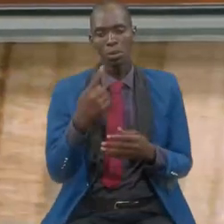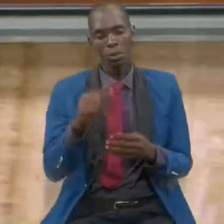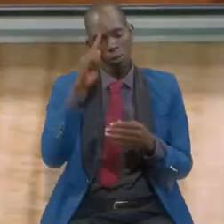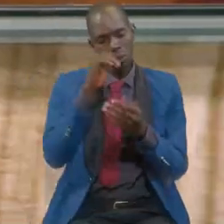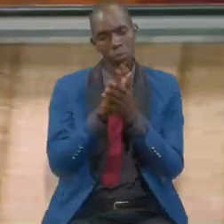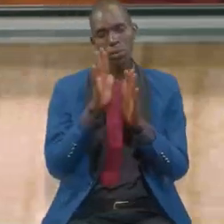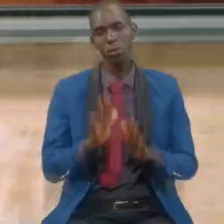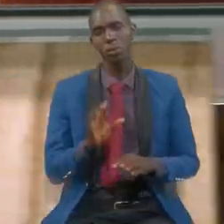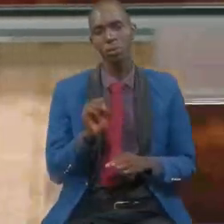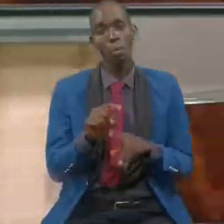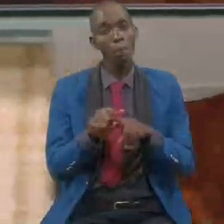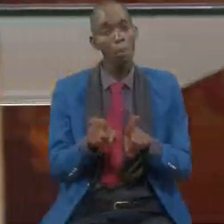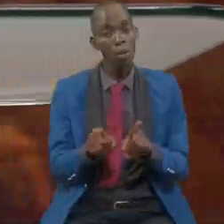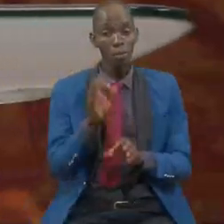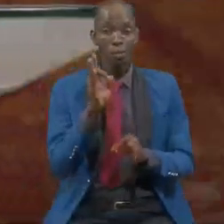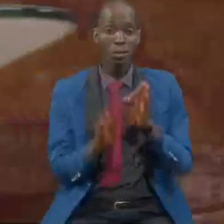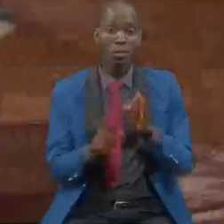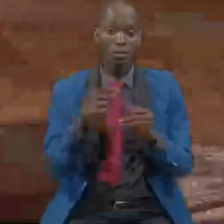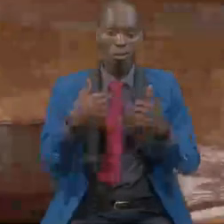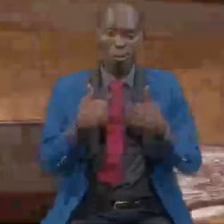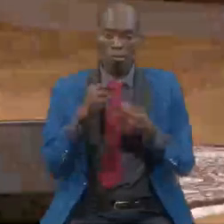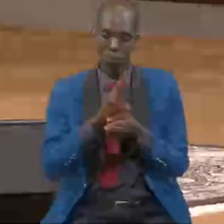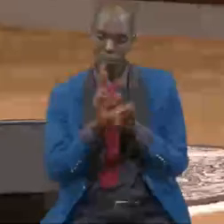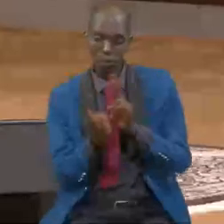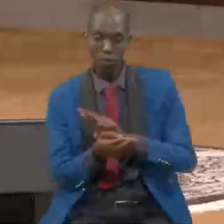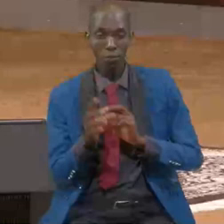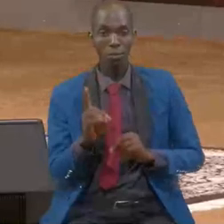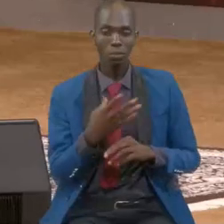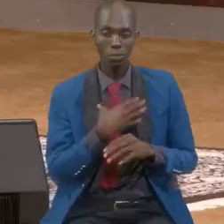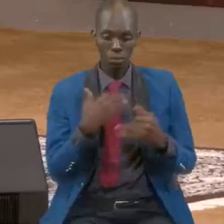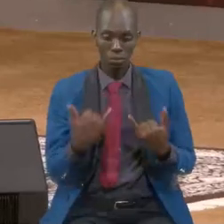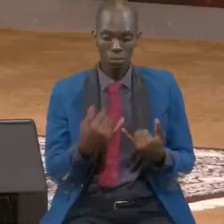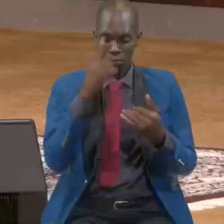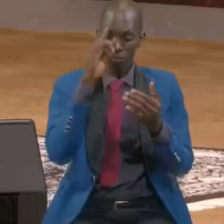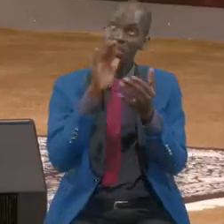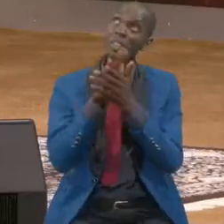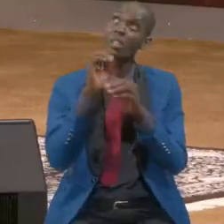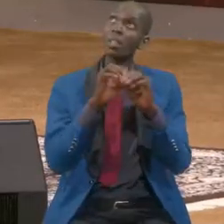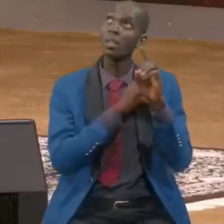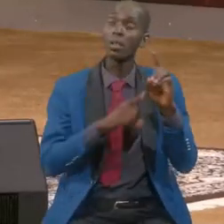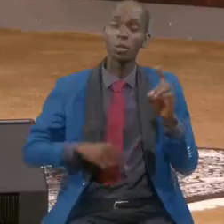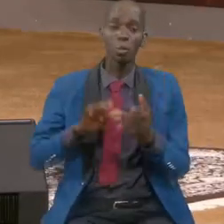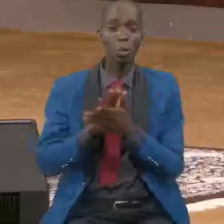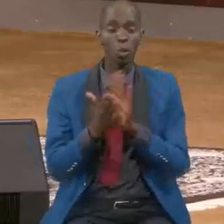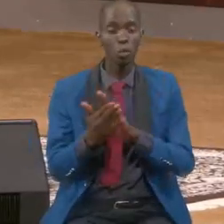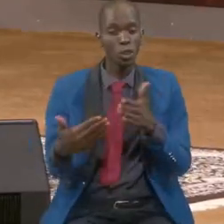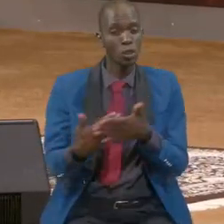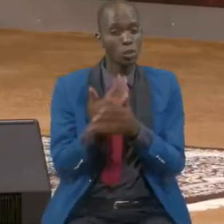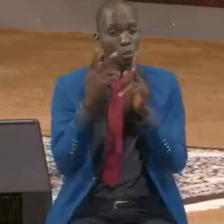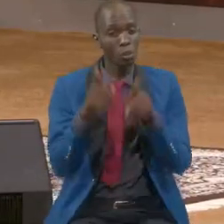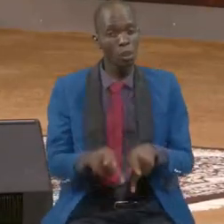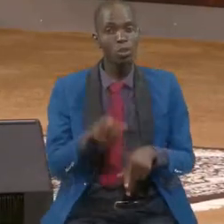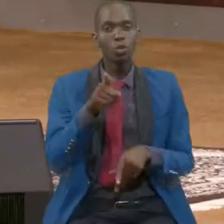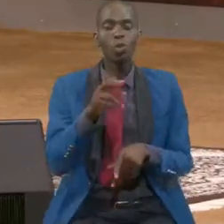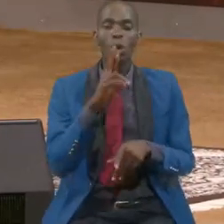êtes repenti, mais si vous croyez au Seigneur Jésus-Christ, si vous êtes devenu une nouvelle créature en Christ, vous êtes